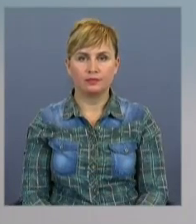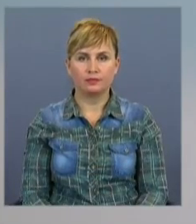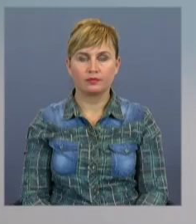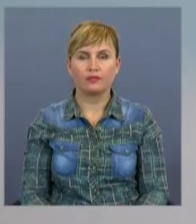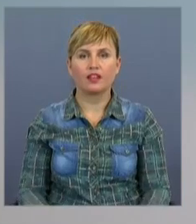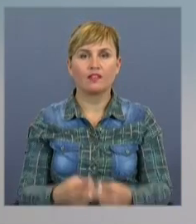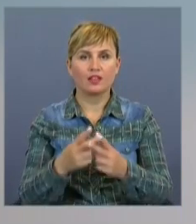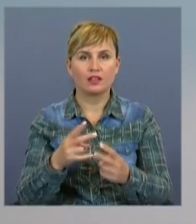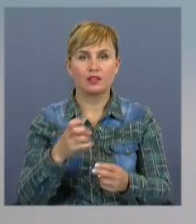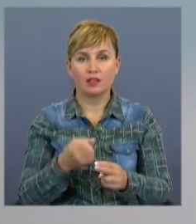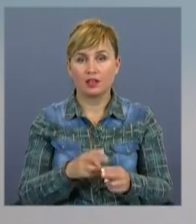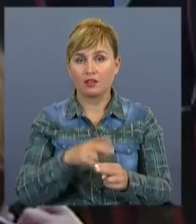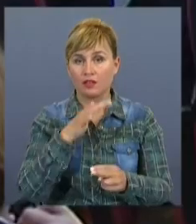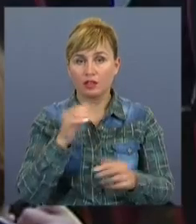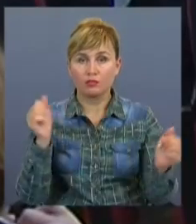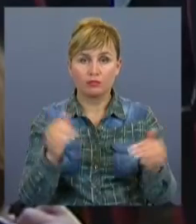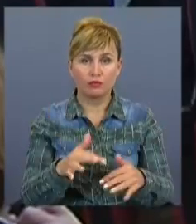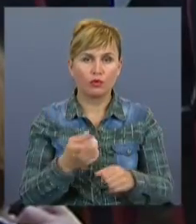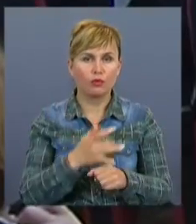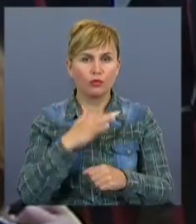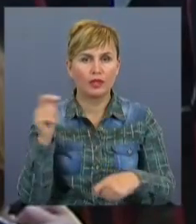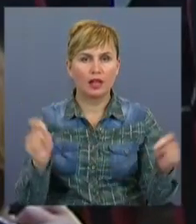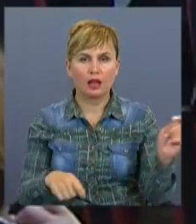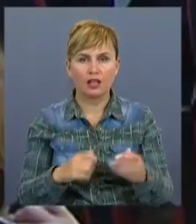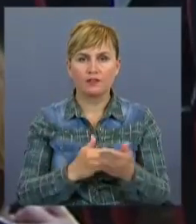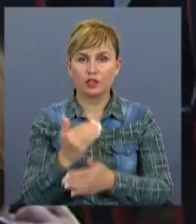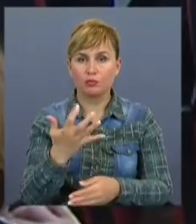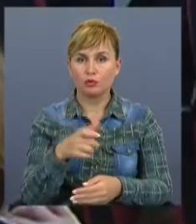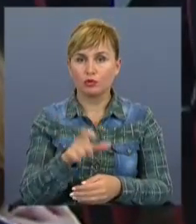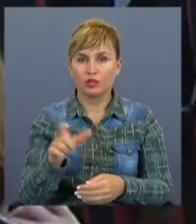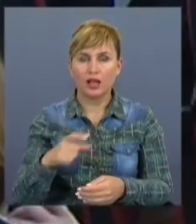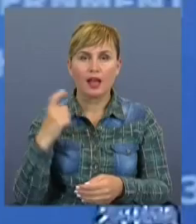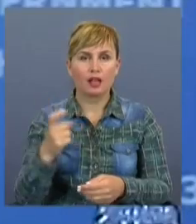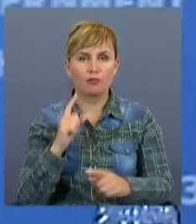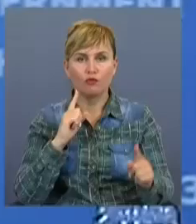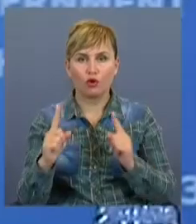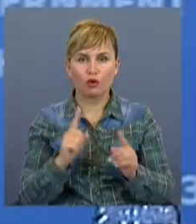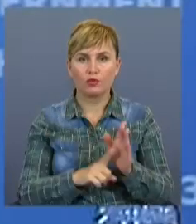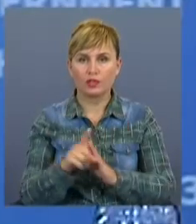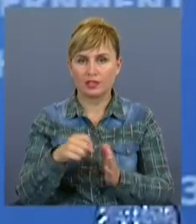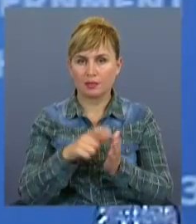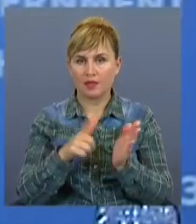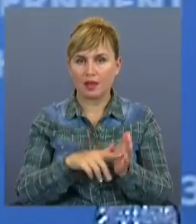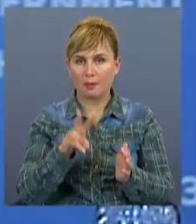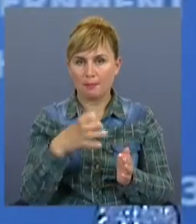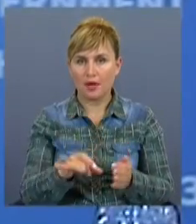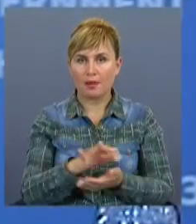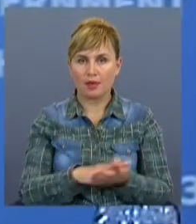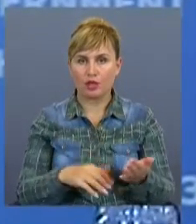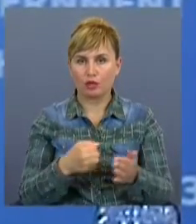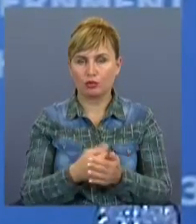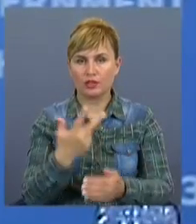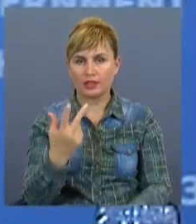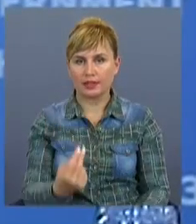В Астану на сей раз съедется рекордное число делегатов – свыше 500. Экономический форум стартует 17 мая и продлится